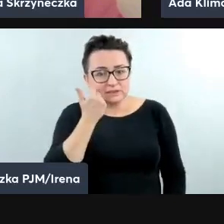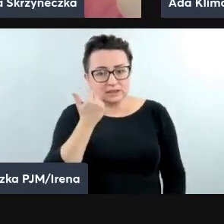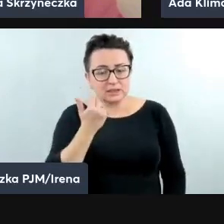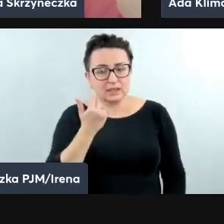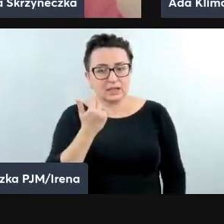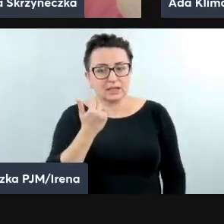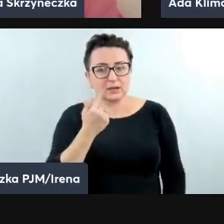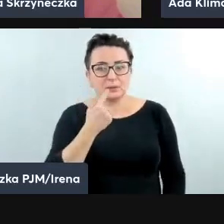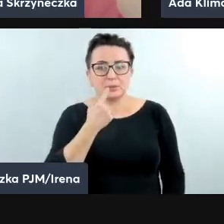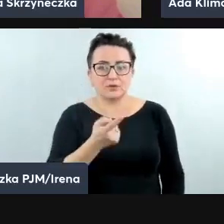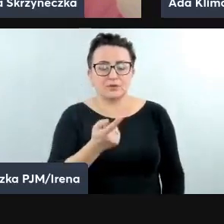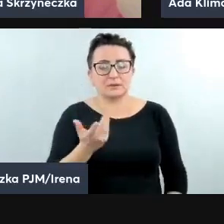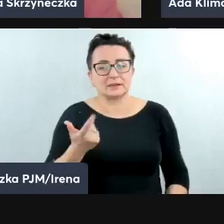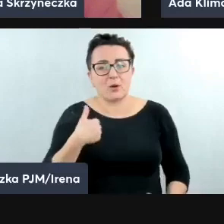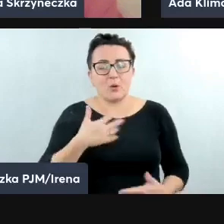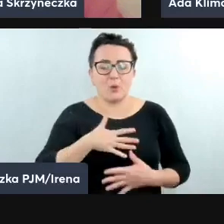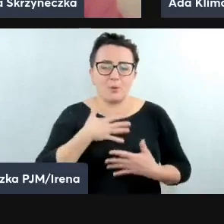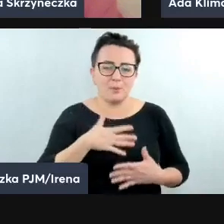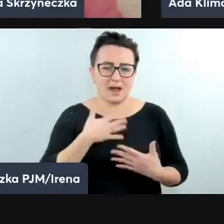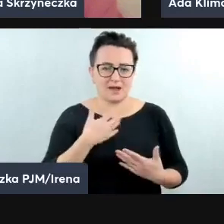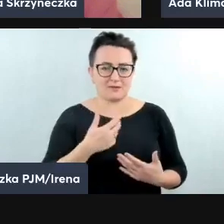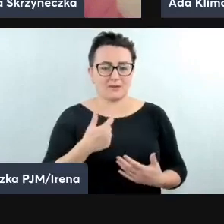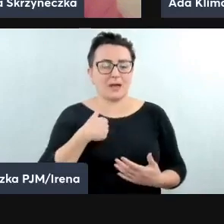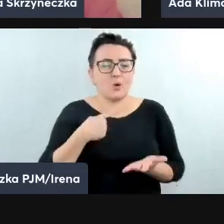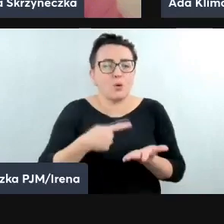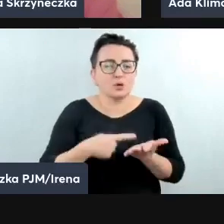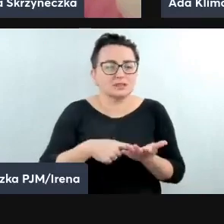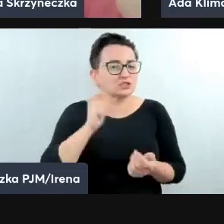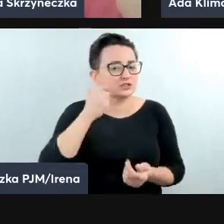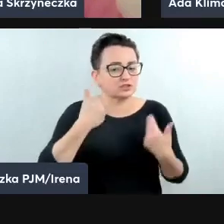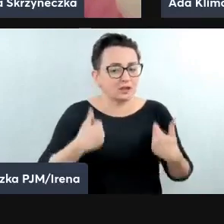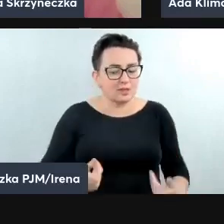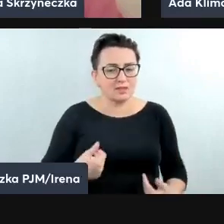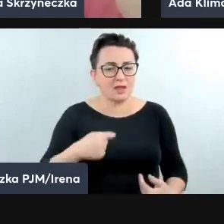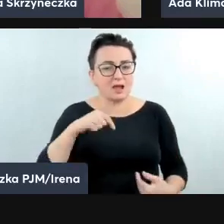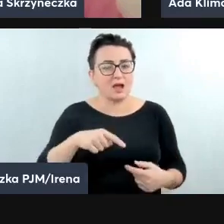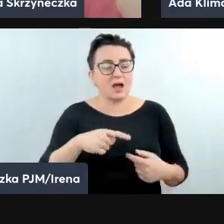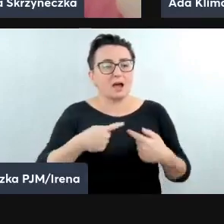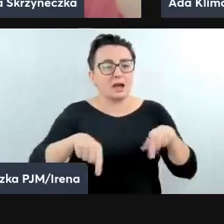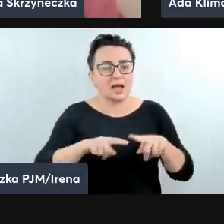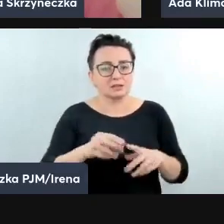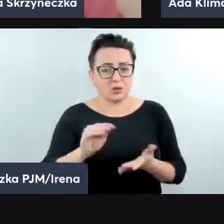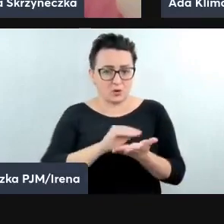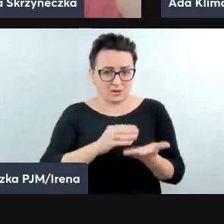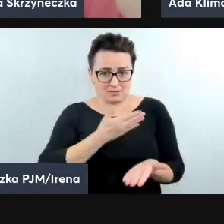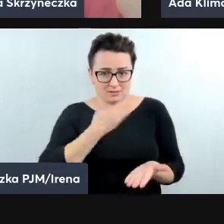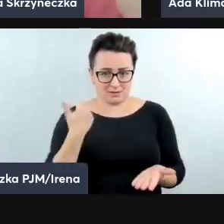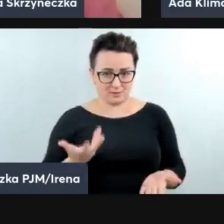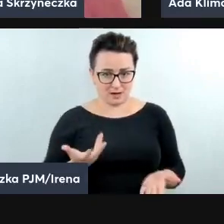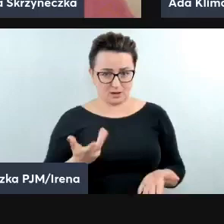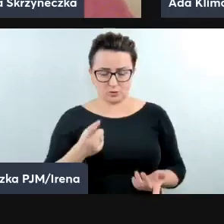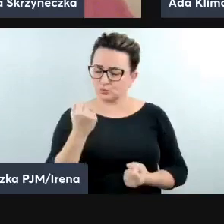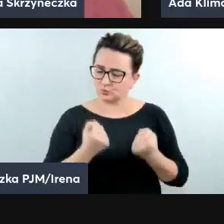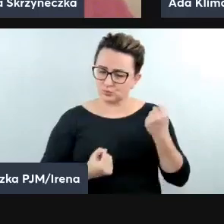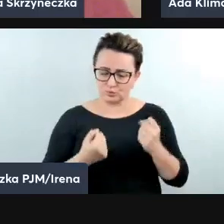prostu jest ostatnią dziewczynką w klasie, która jeszcze nie menstruuje. To było dla niej bardzo trudne. I zobaczcie, że to jest taka rzecz, w której żaden